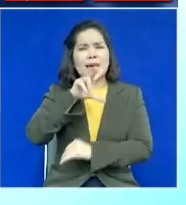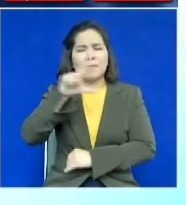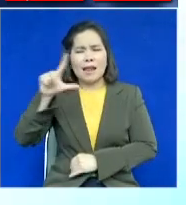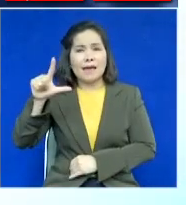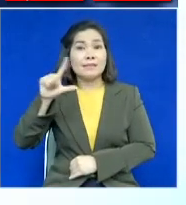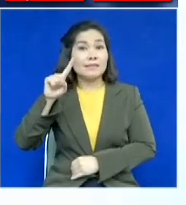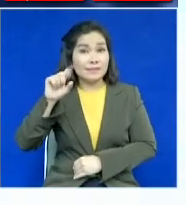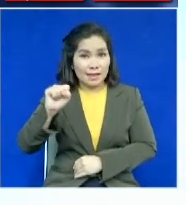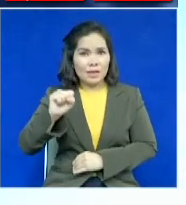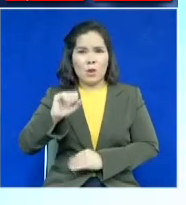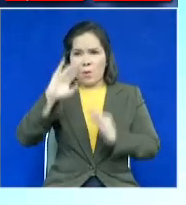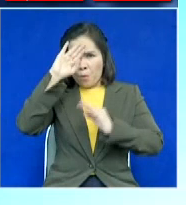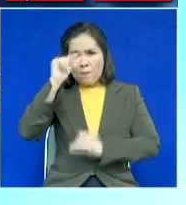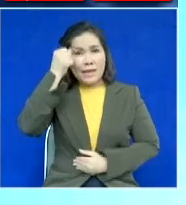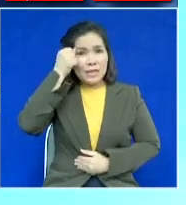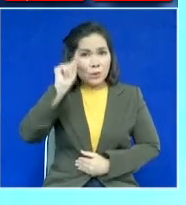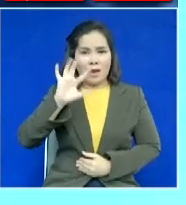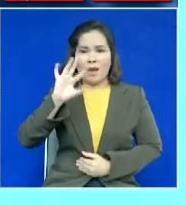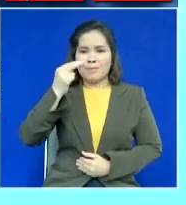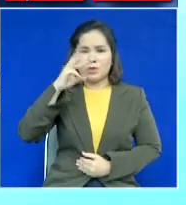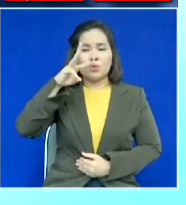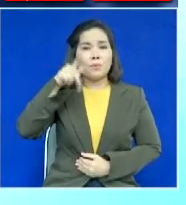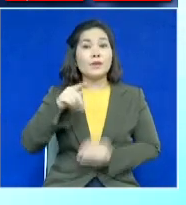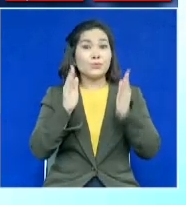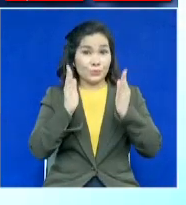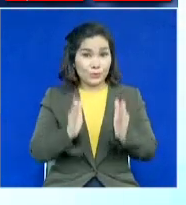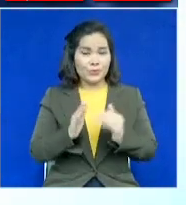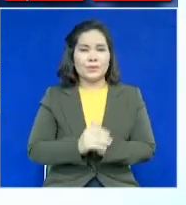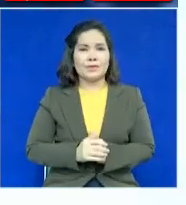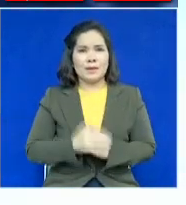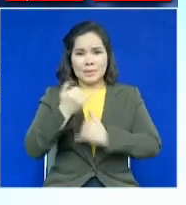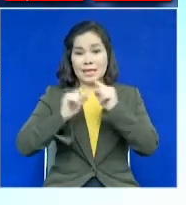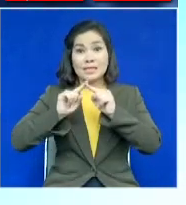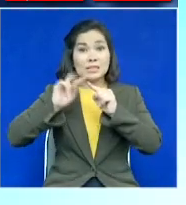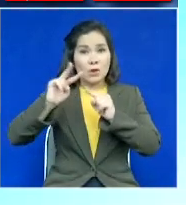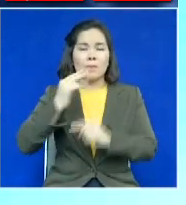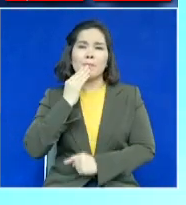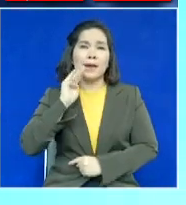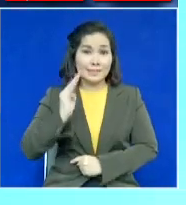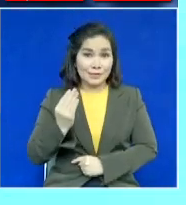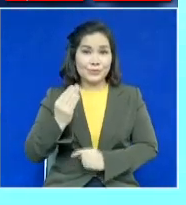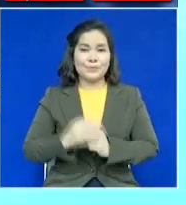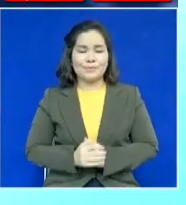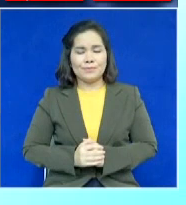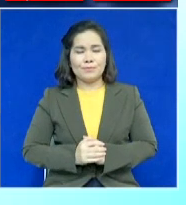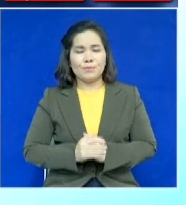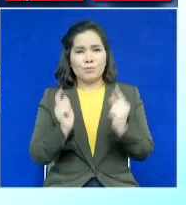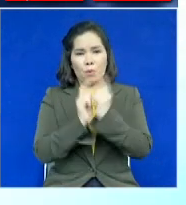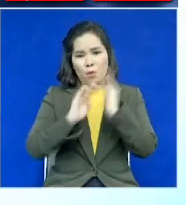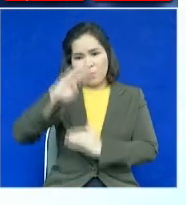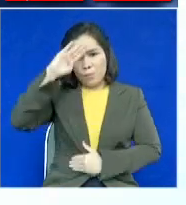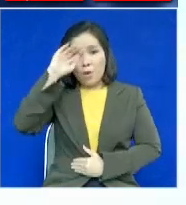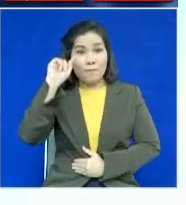เป็นจำนวนผู้ป่วยรายใหม่ 56,000 รายประเทศในอันดับ2ก็คือบราซิลค่ะมีจำนวนผู้ป่วยราย